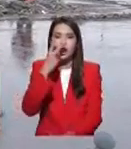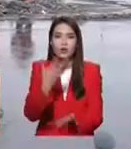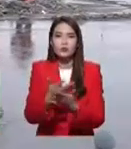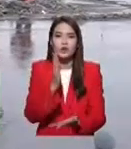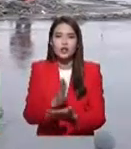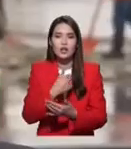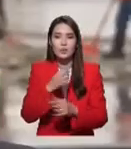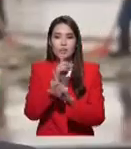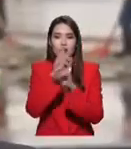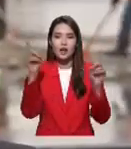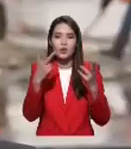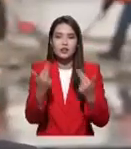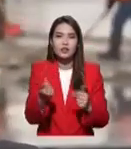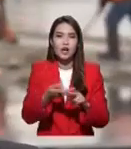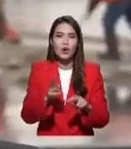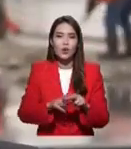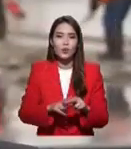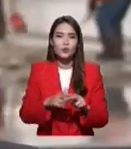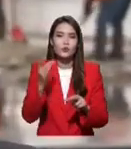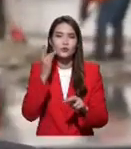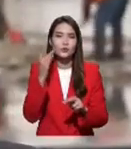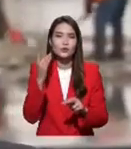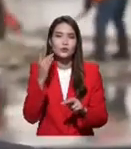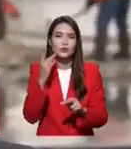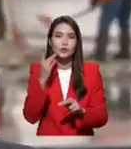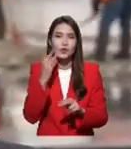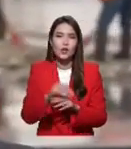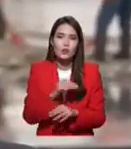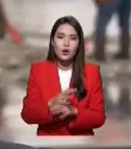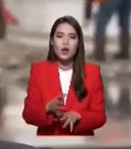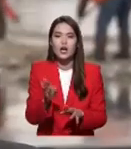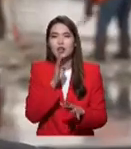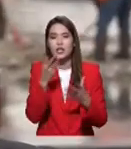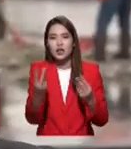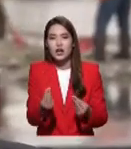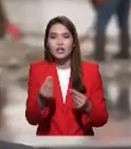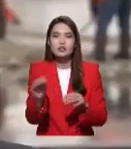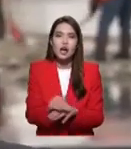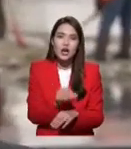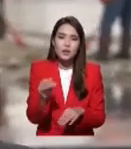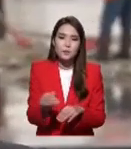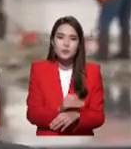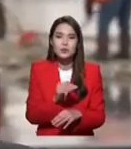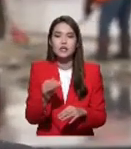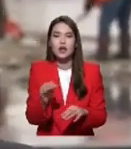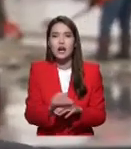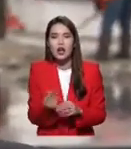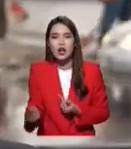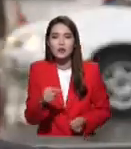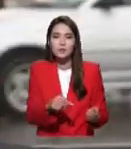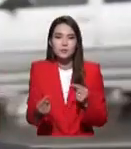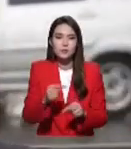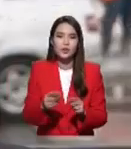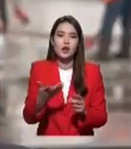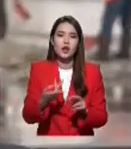үшін еріктілік, яғни ол таңсық дүние емес. Өткені қазақ дәстүрінде қайырымдылық пен қайырымдылық ол